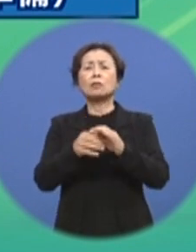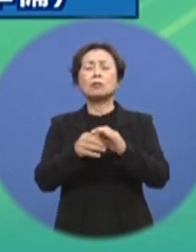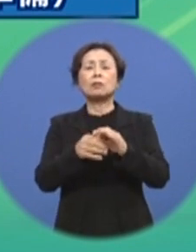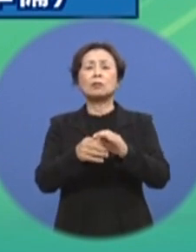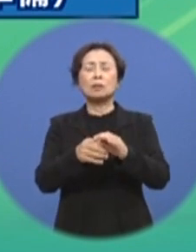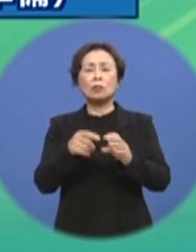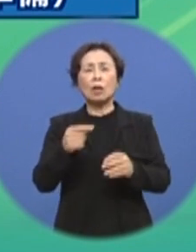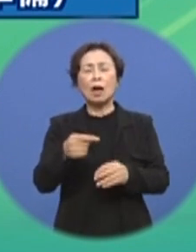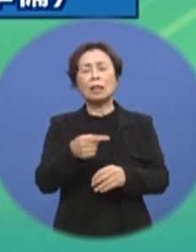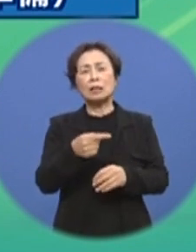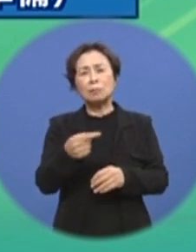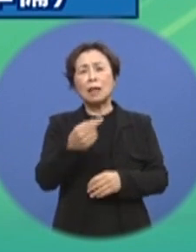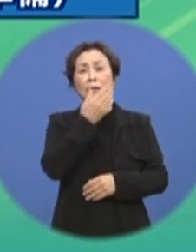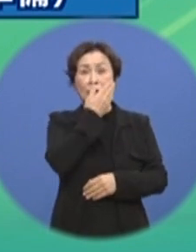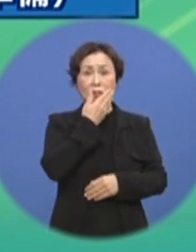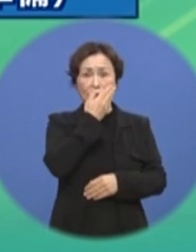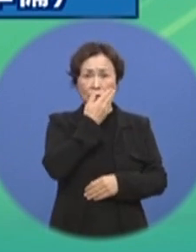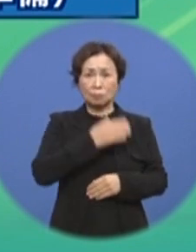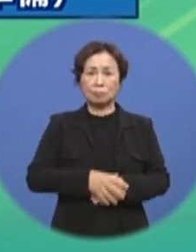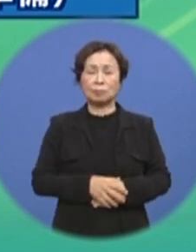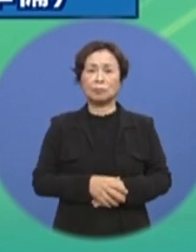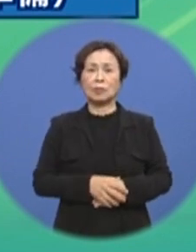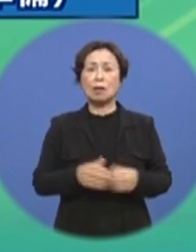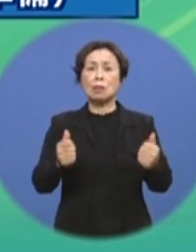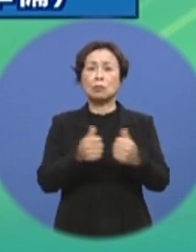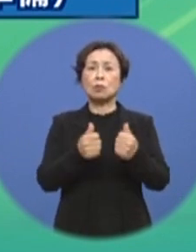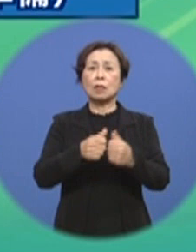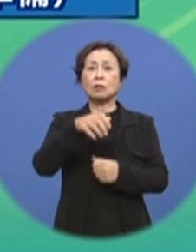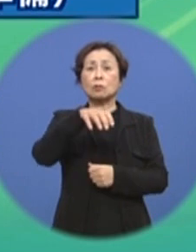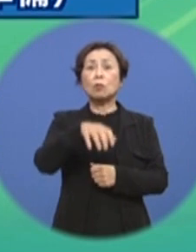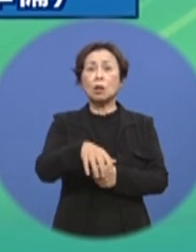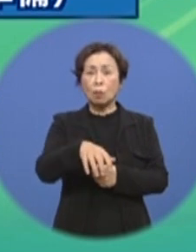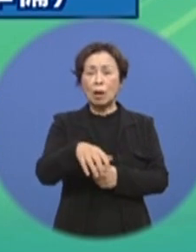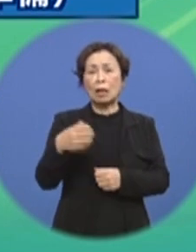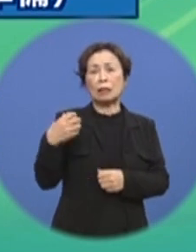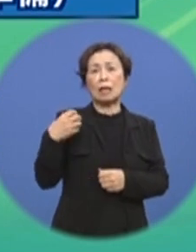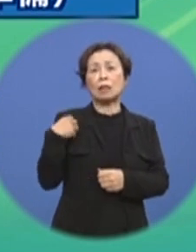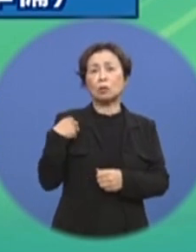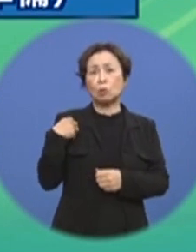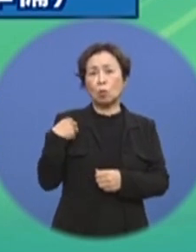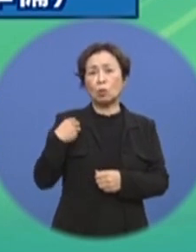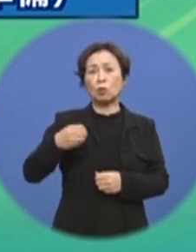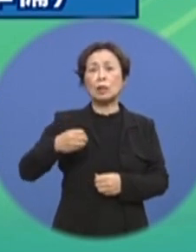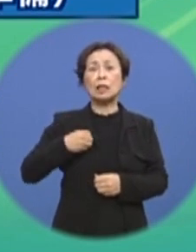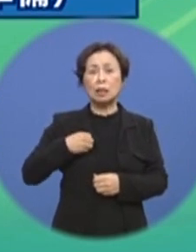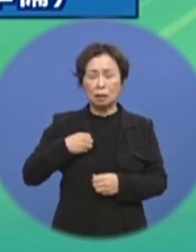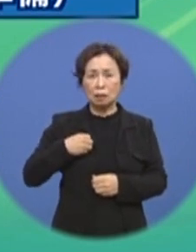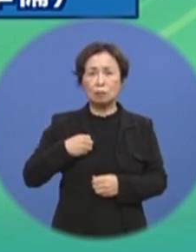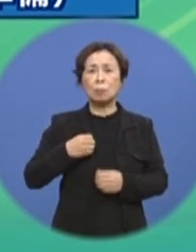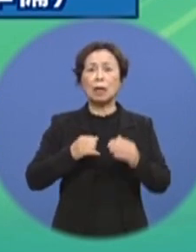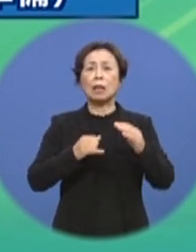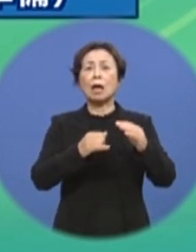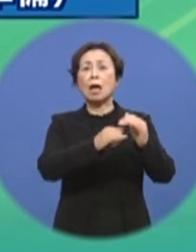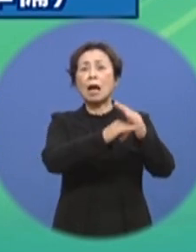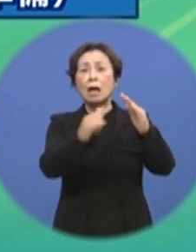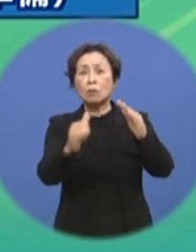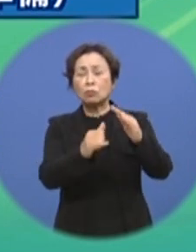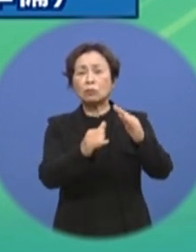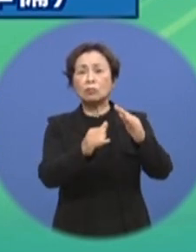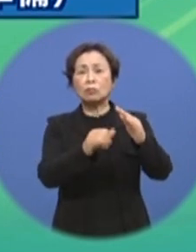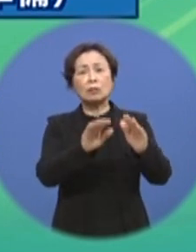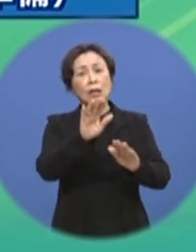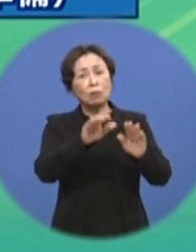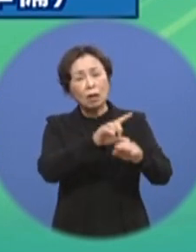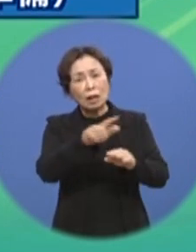最も重要です相談機関では担当の相談員がご家族などから生活